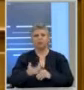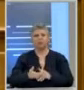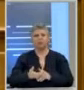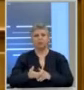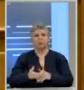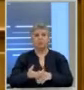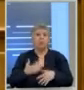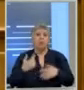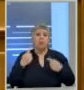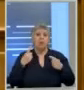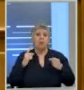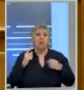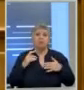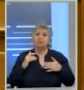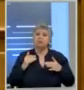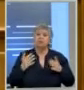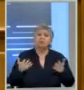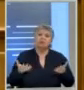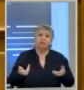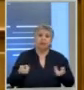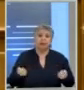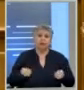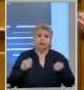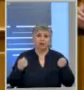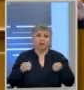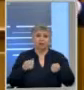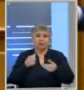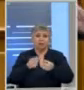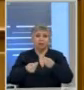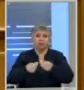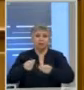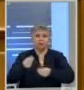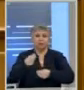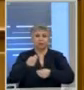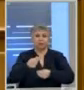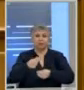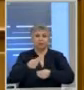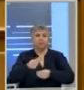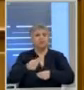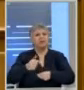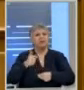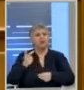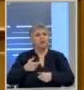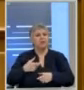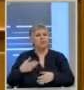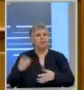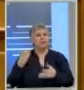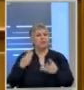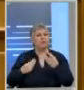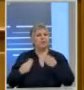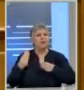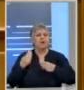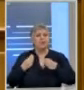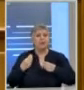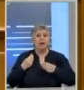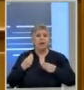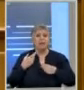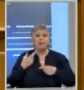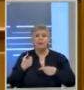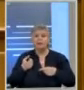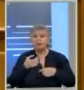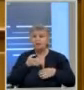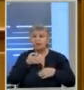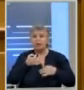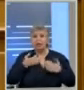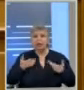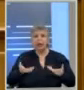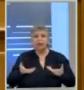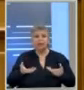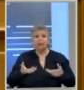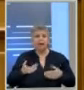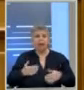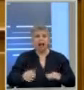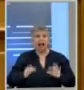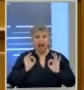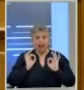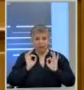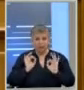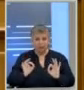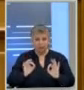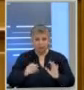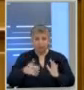ποιος ξέρει ακόμα, αν κρίνουμε από τις διαρροές σας, τι σχεδιάζετε ακόμα παίζοντας με τους